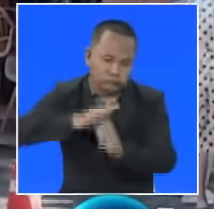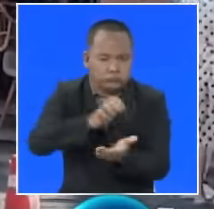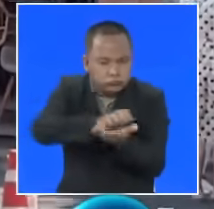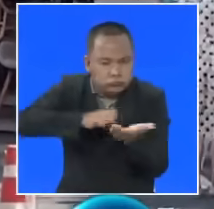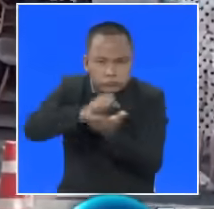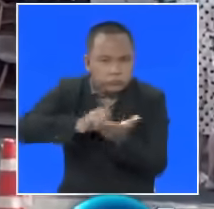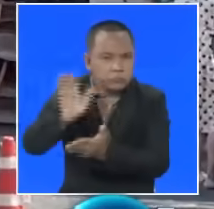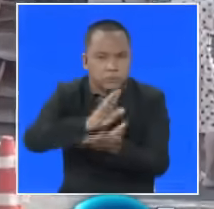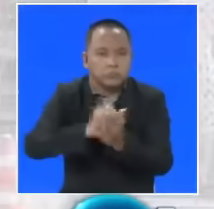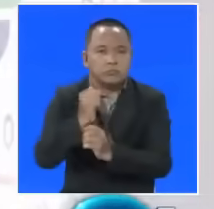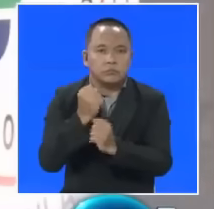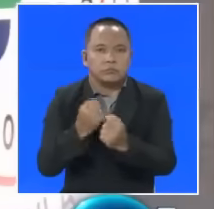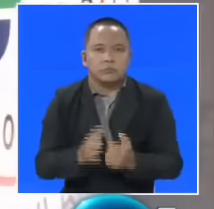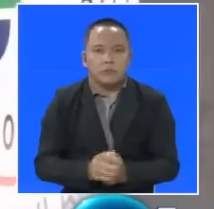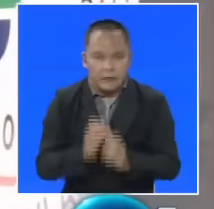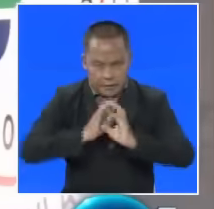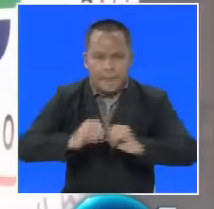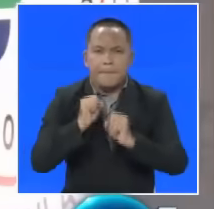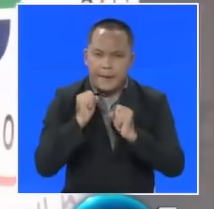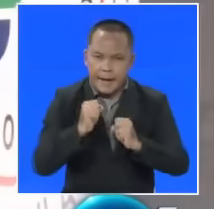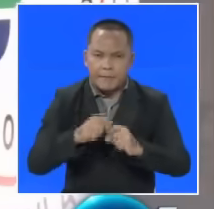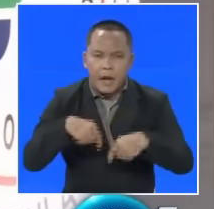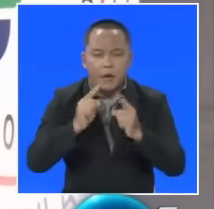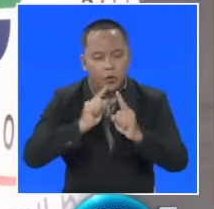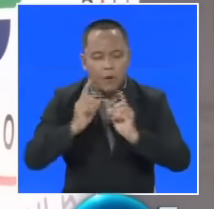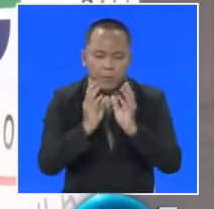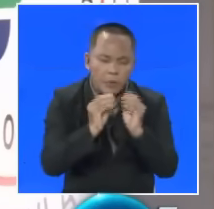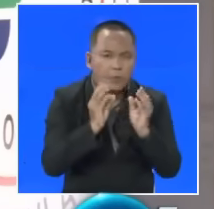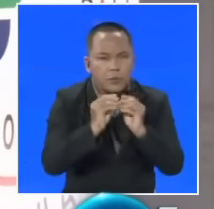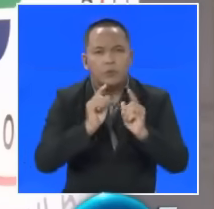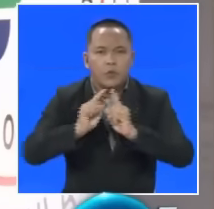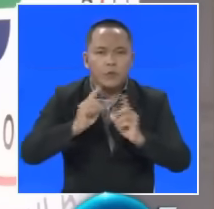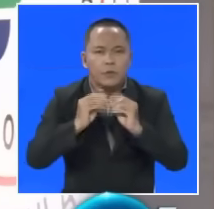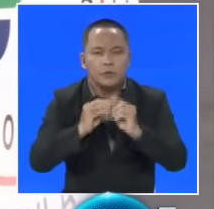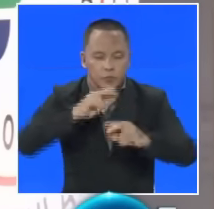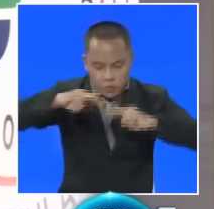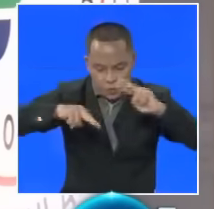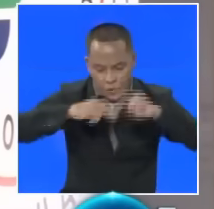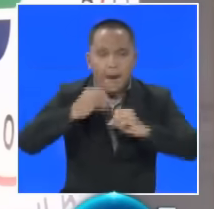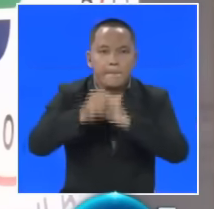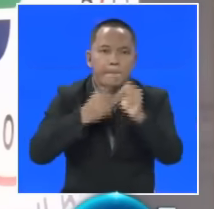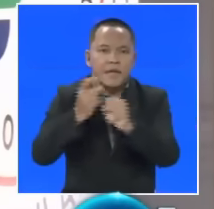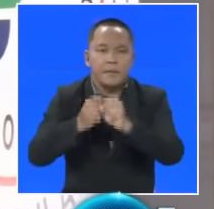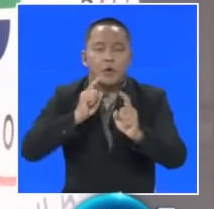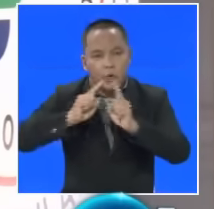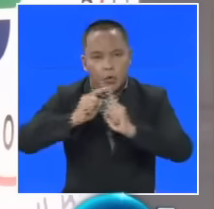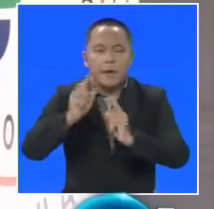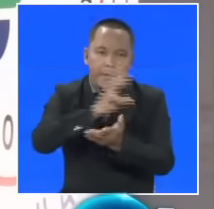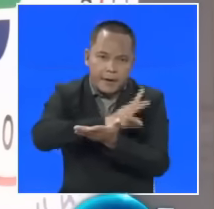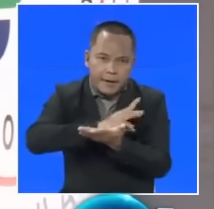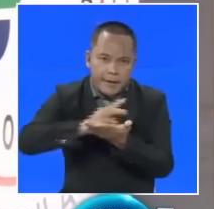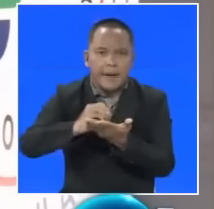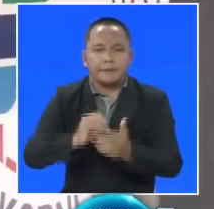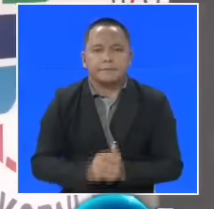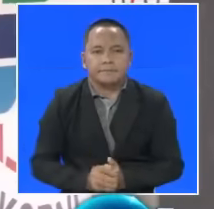หรือโกงราคาค่าโดยสาร เราก็พยายามที่จะประชุมกันแล้วก็ดูแลกันทุกๆปีในเรื่องการพูดคุยเรื่องมารยาทพว